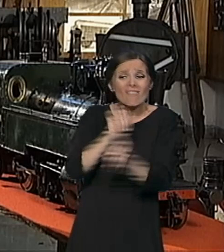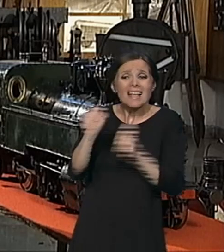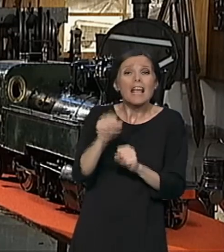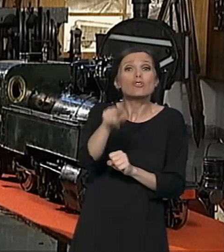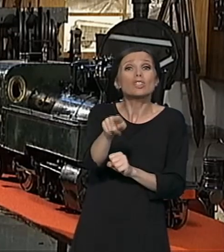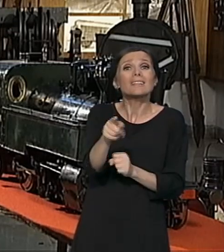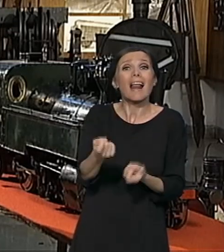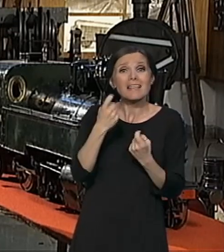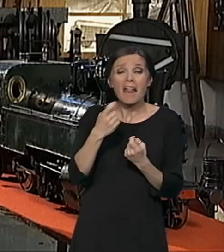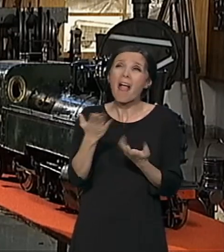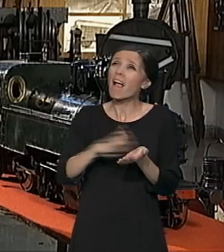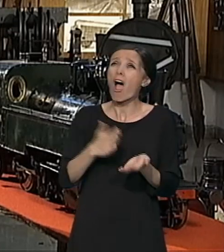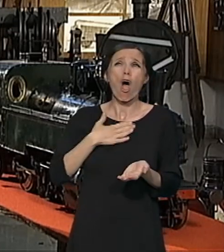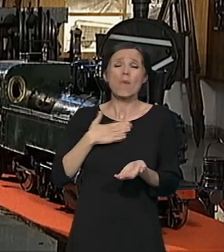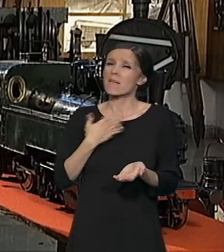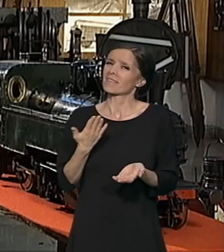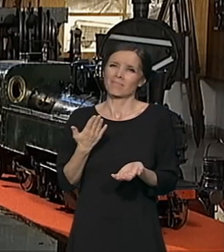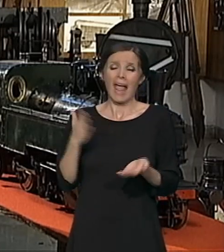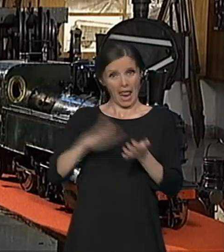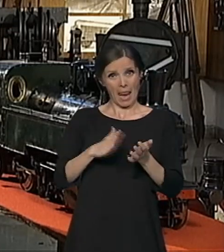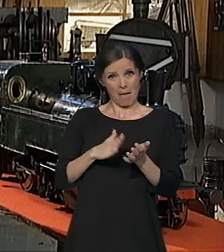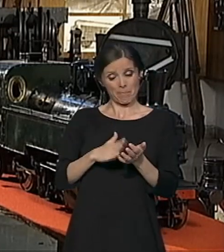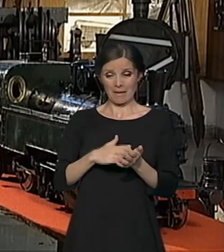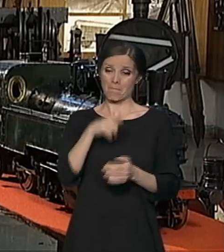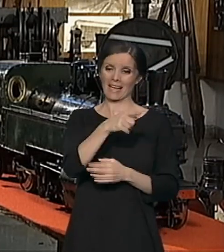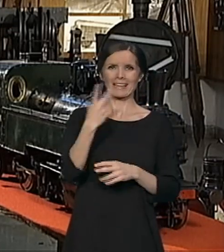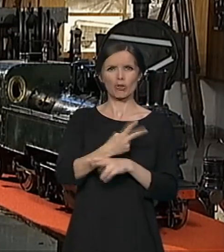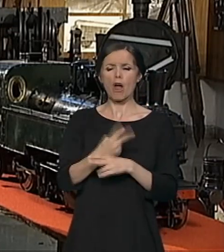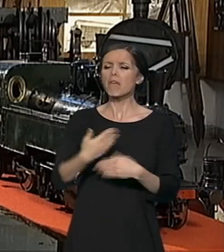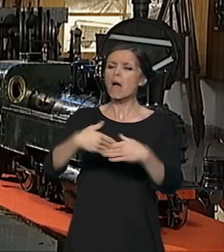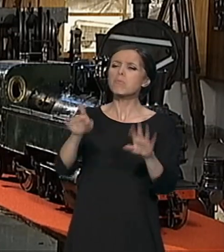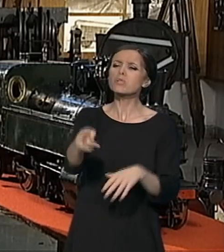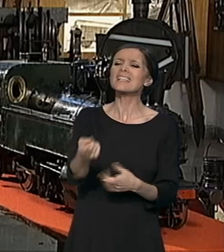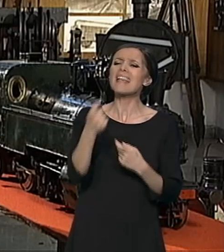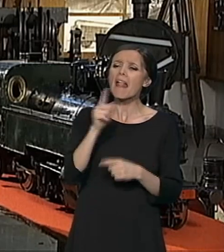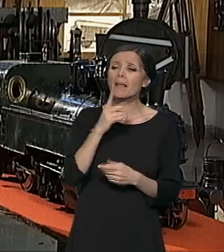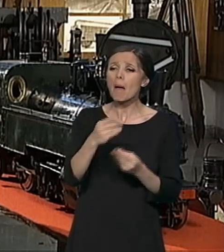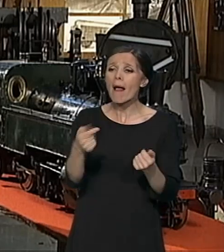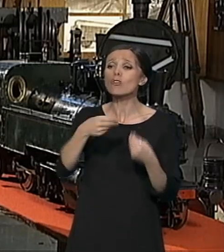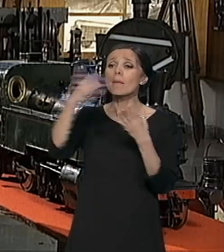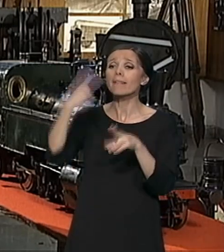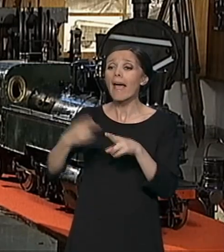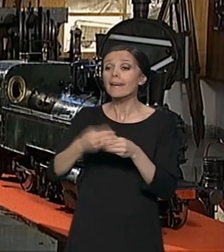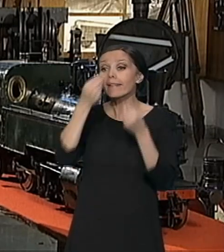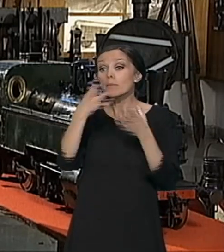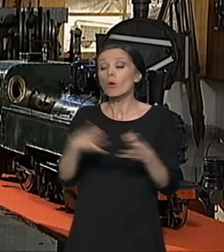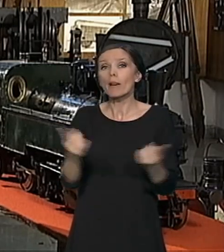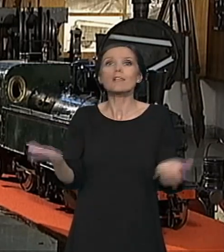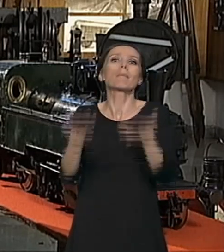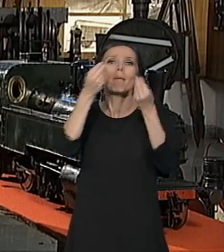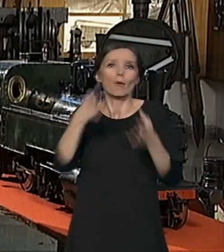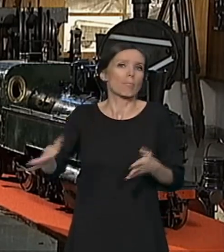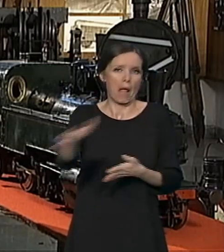seljaci, ne bi se stvorio Manchester i Sheffield u Srbiji. Znači, oni bi